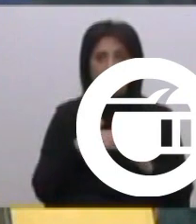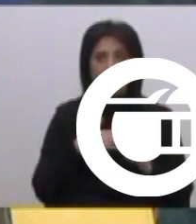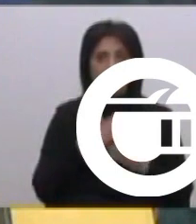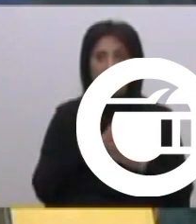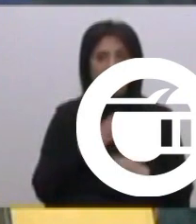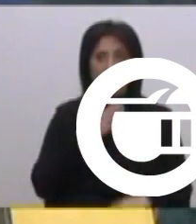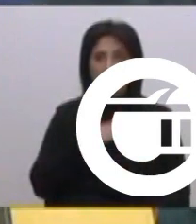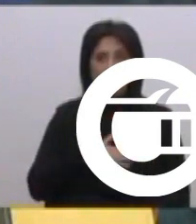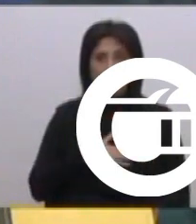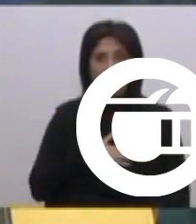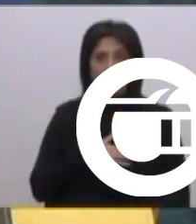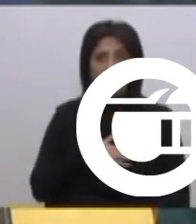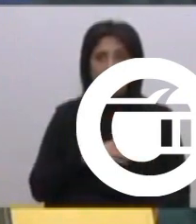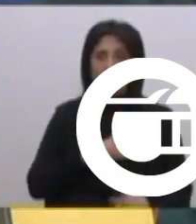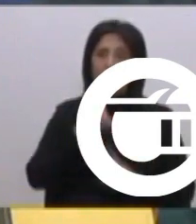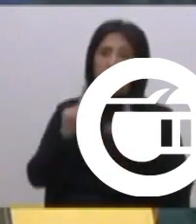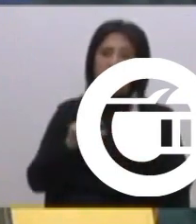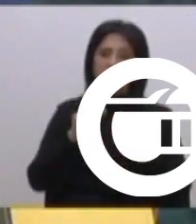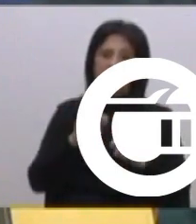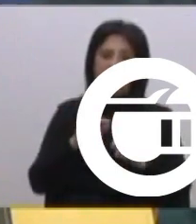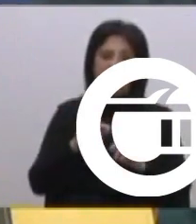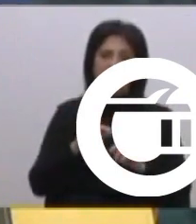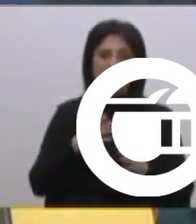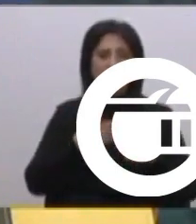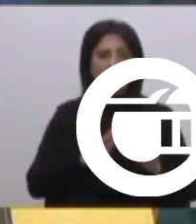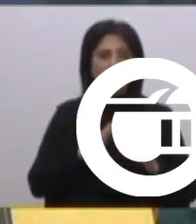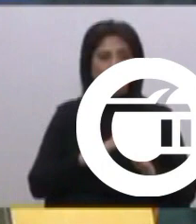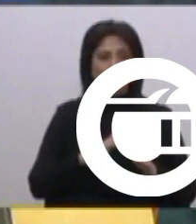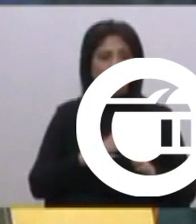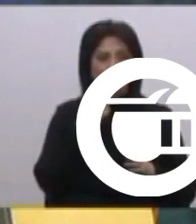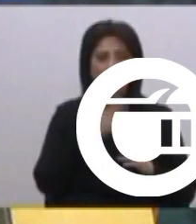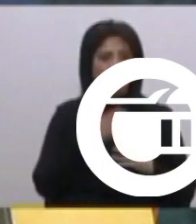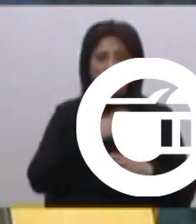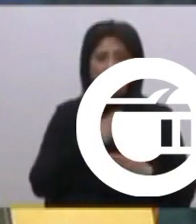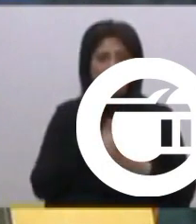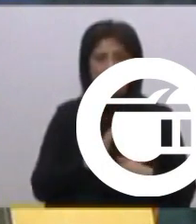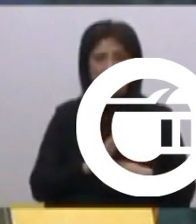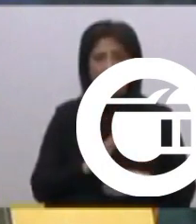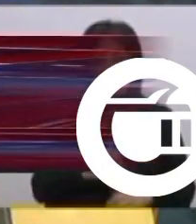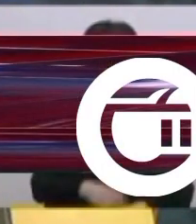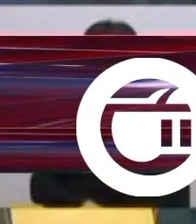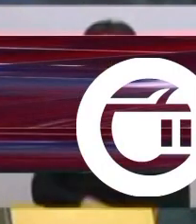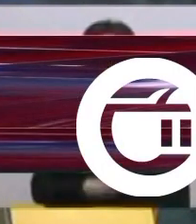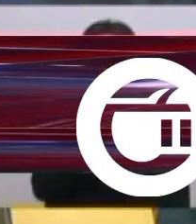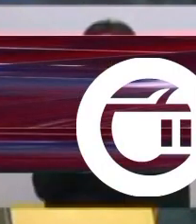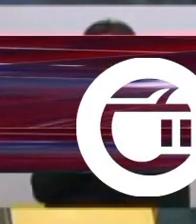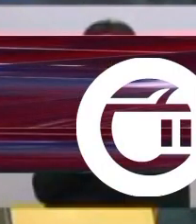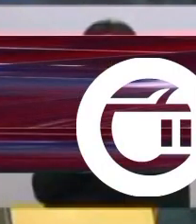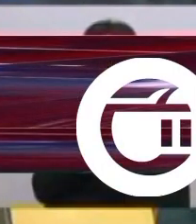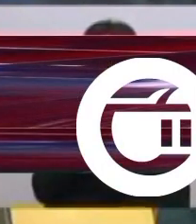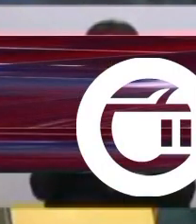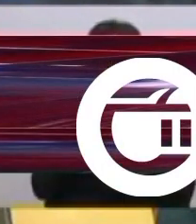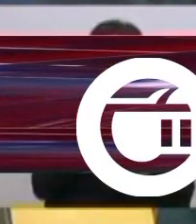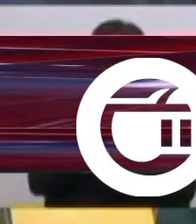ვარ კმაყოფილი, არც მიგრაციის მაჩვენებლებით, არც ობადობის მაჩვენებლებით, არც